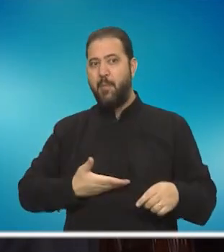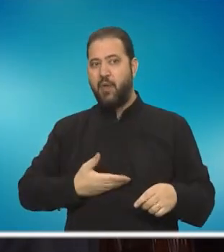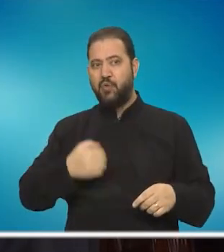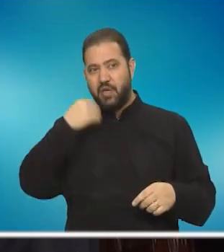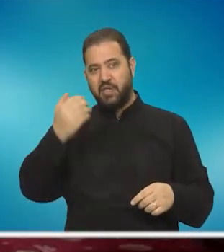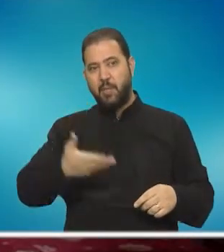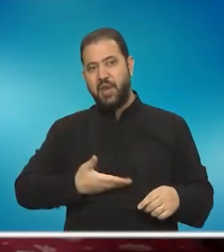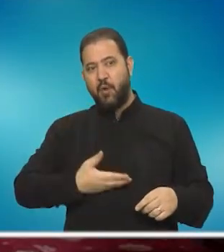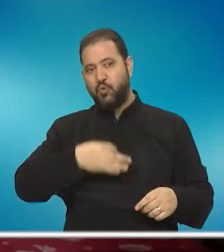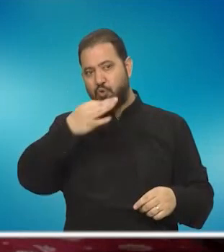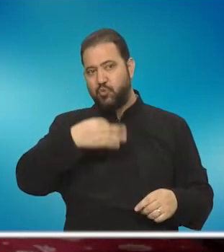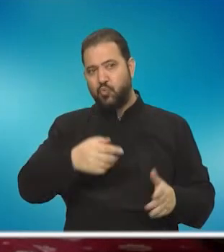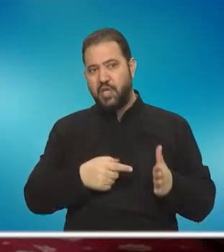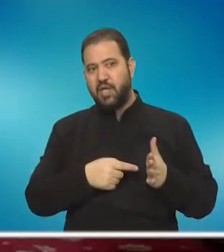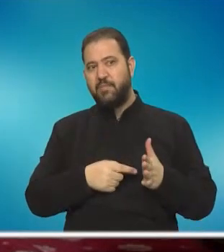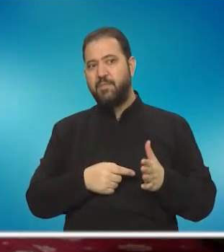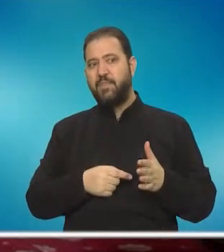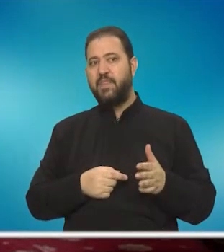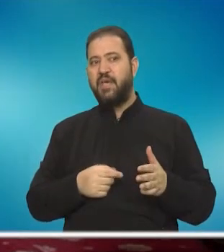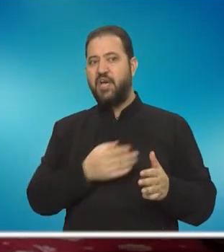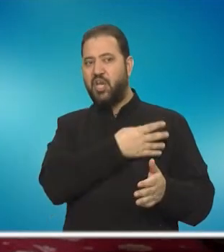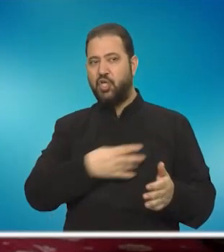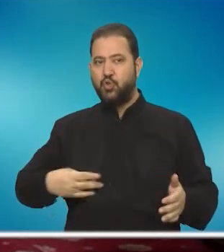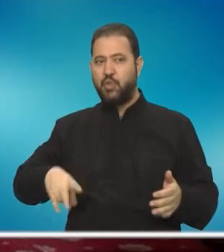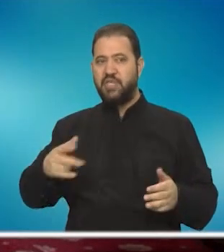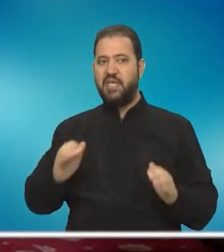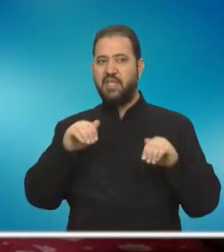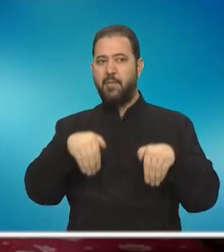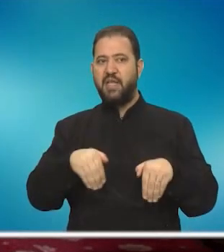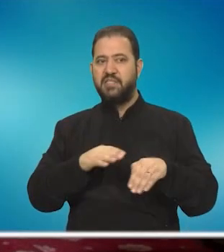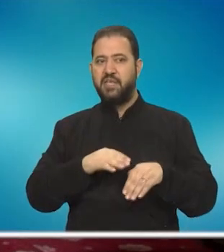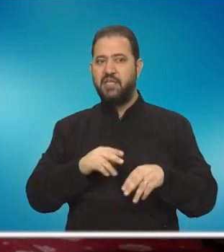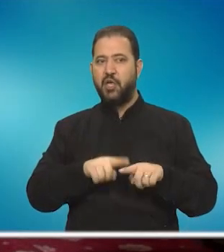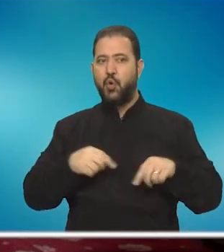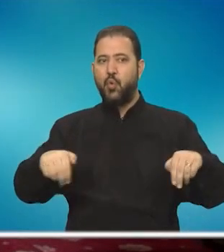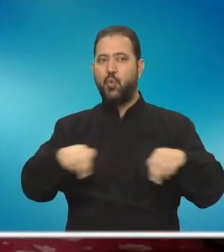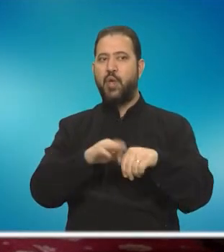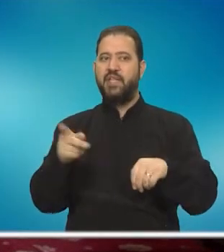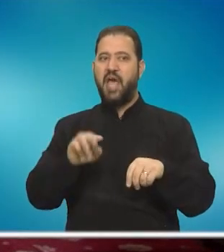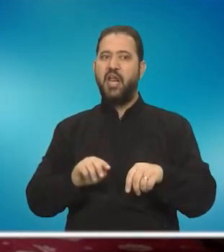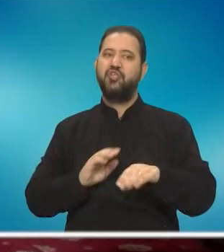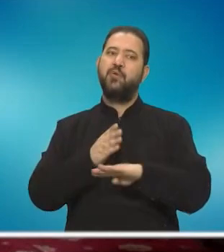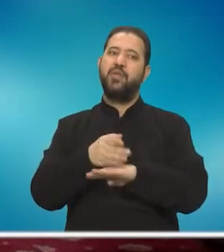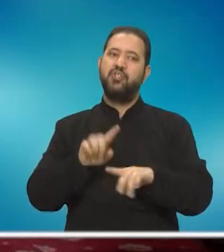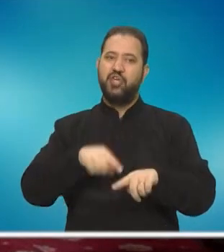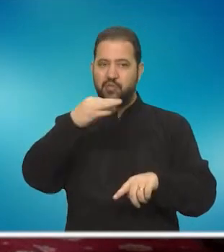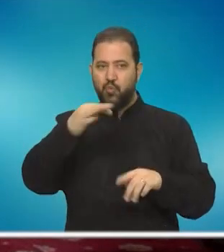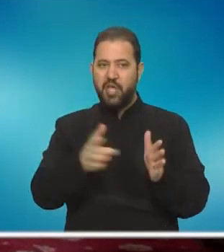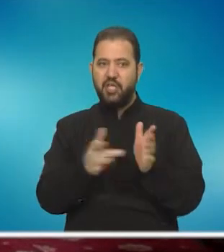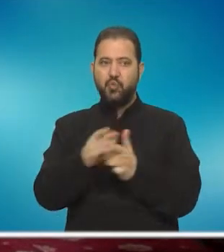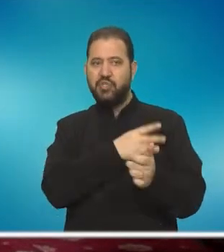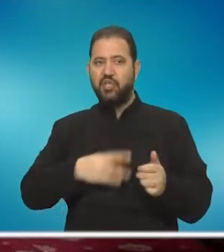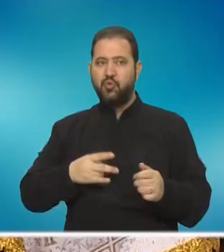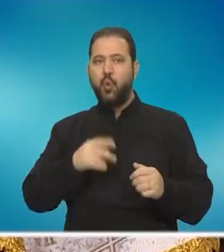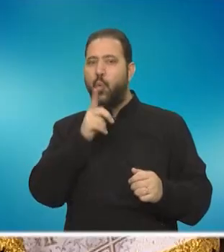preotul spune că iată, ești, Hristos este cu noi de față, dar și prin cuvintele Mântuitorului care spun: unde sunt doi sau